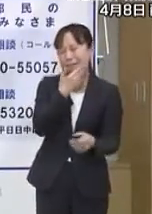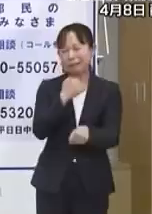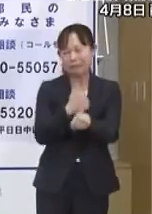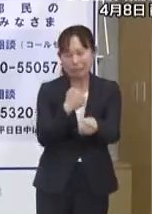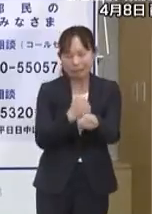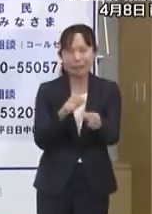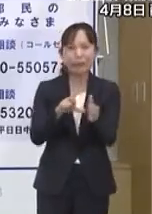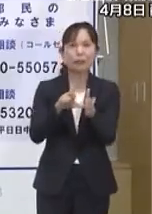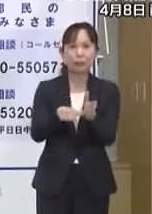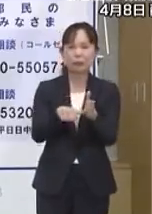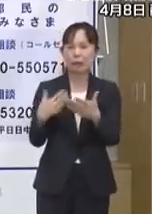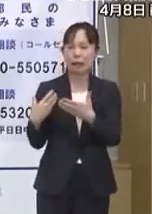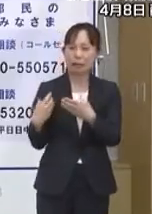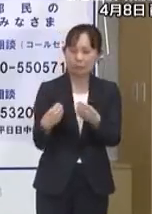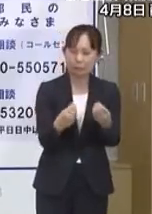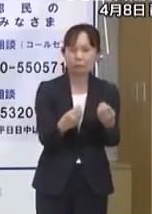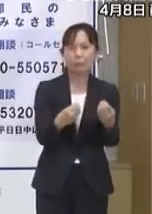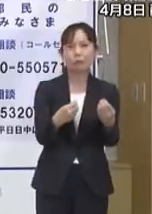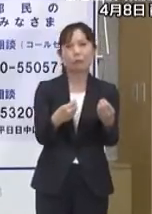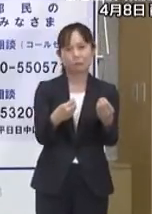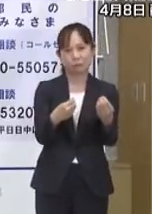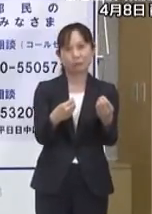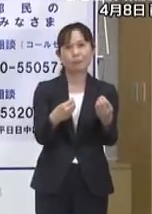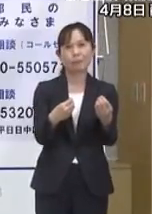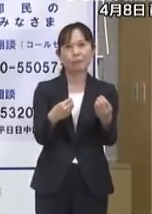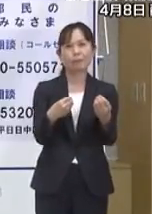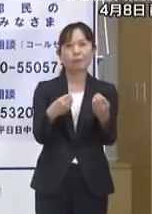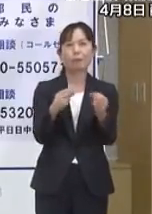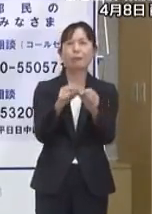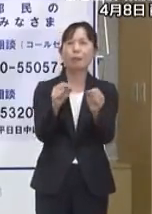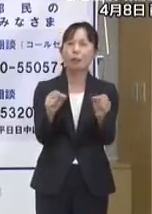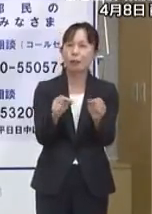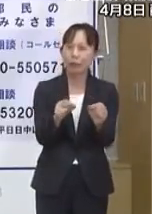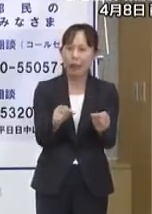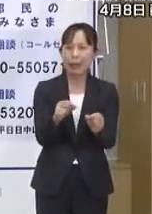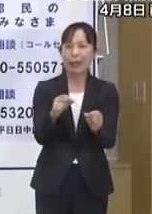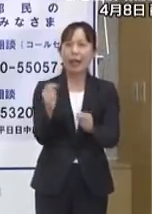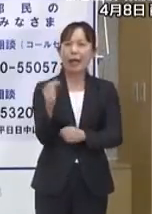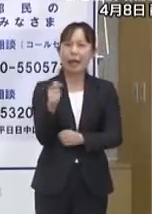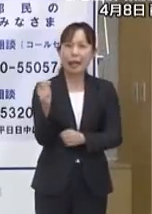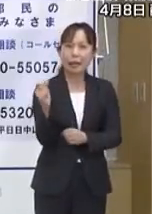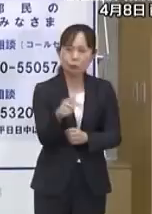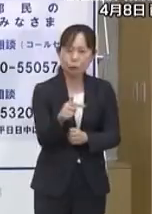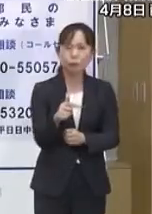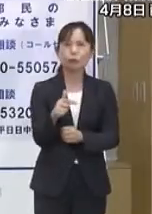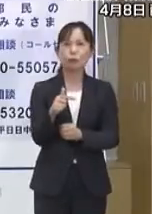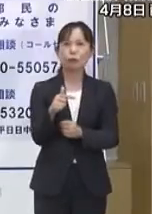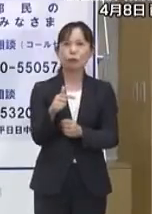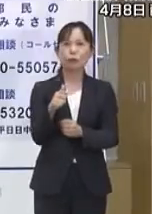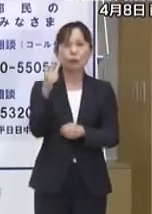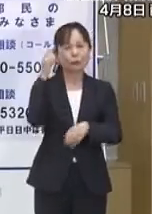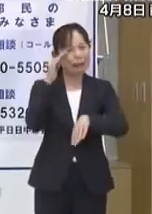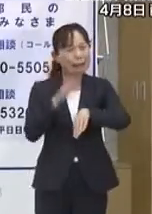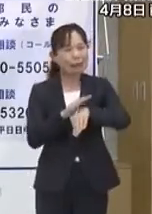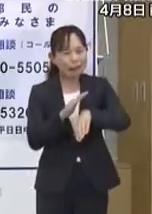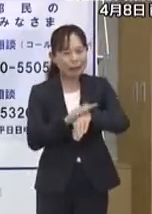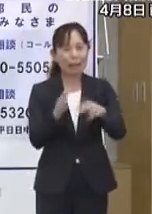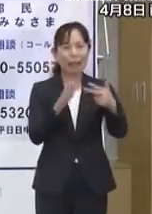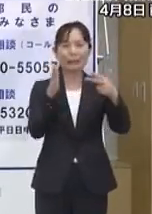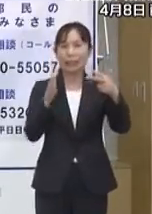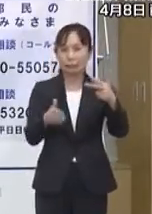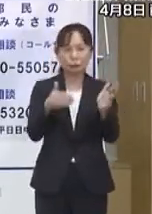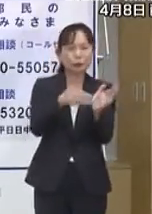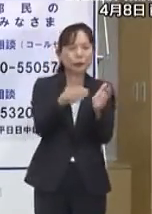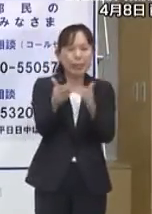ことについてはカーリがございませんうってできるだけ早くととしての姿勢雪制限の